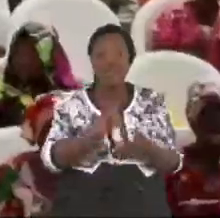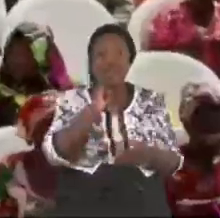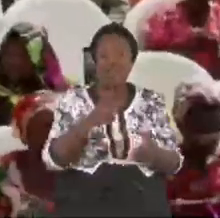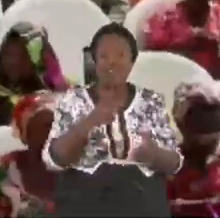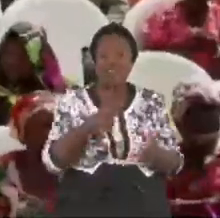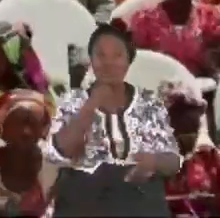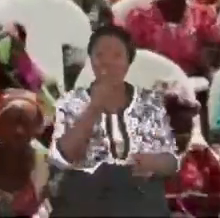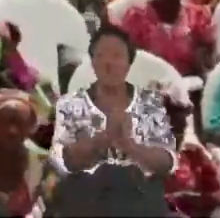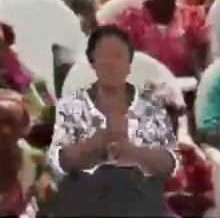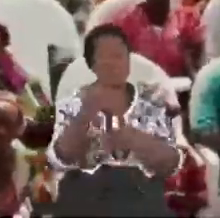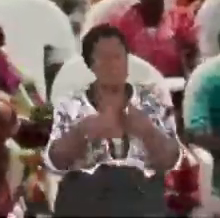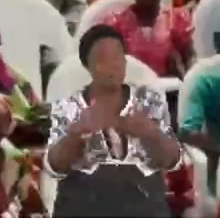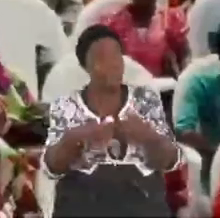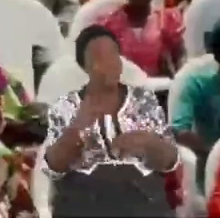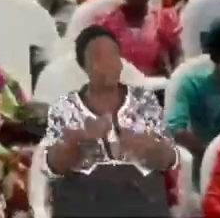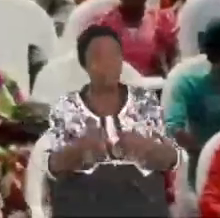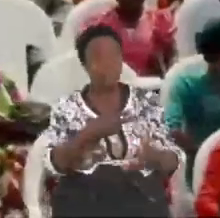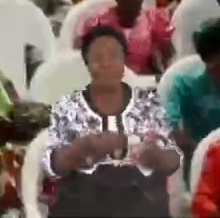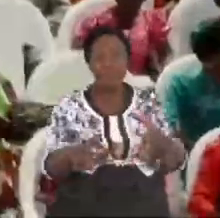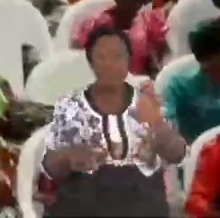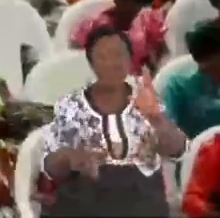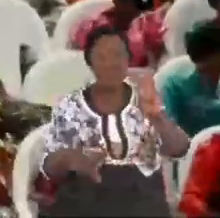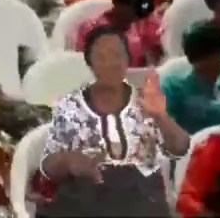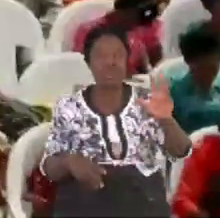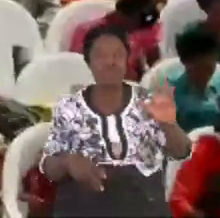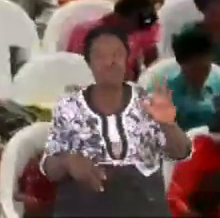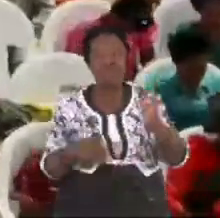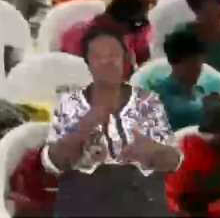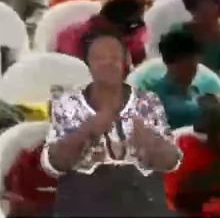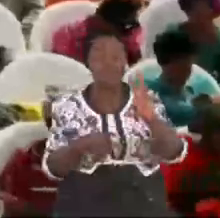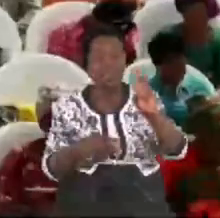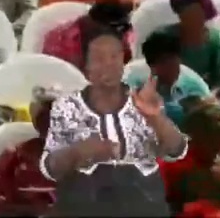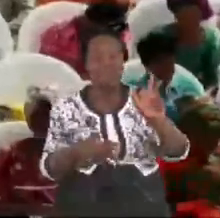ce n'est pas la chair littérale. Verset 63.